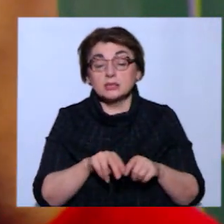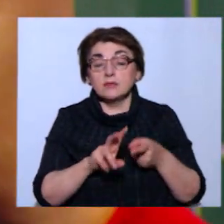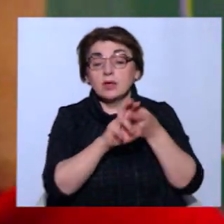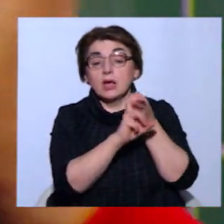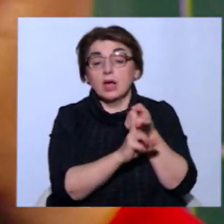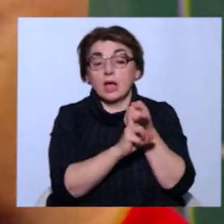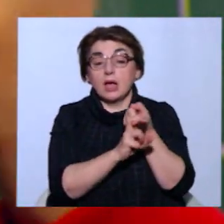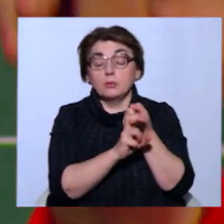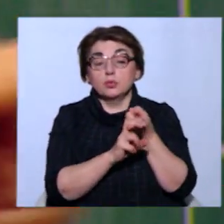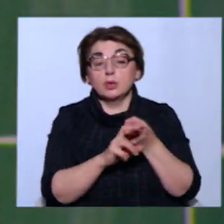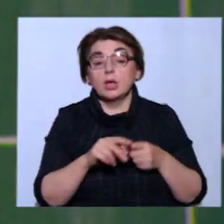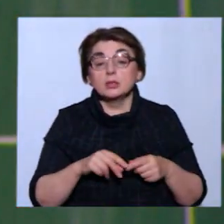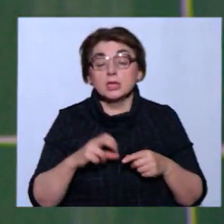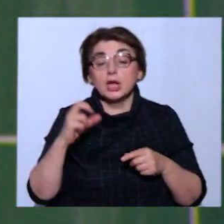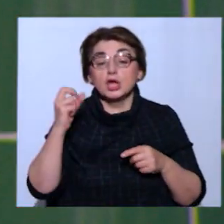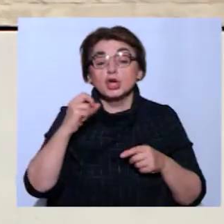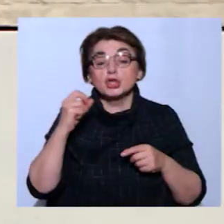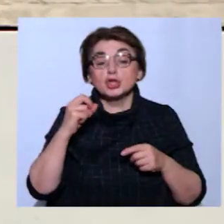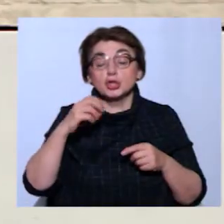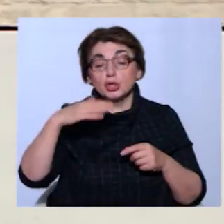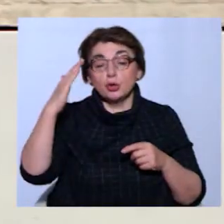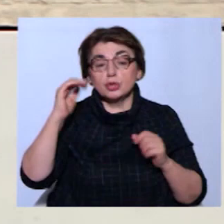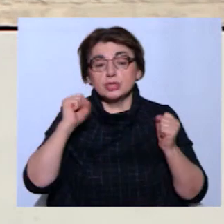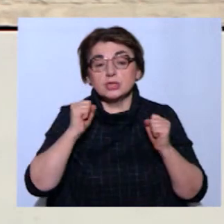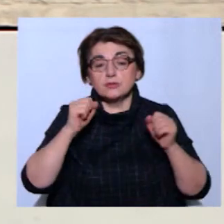და ჩრდილოეთის ირემი.